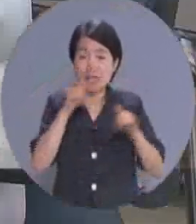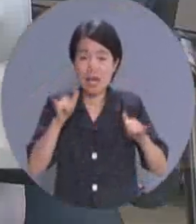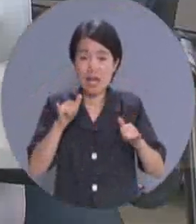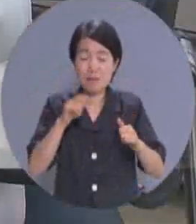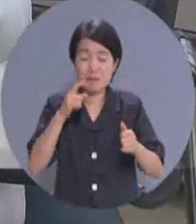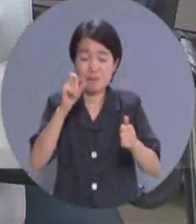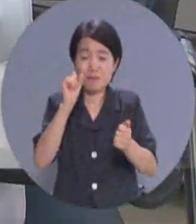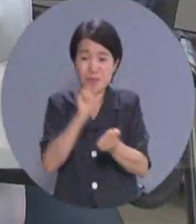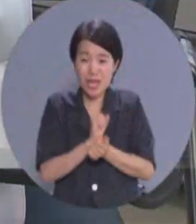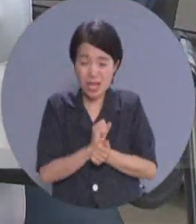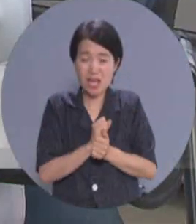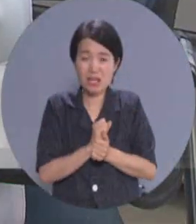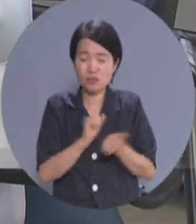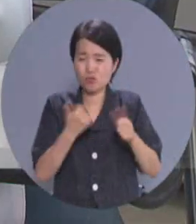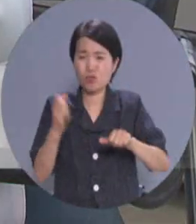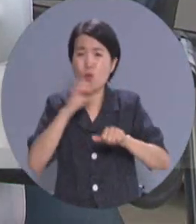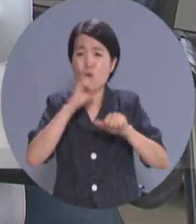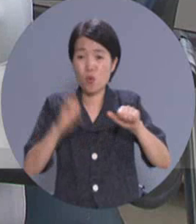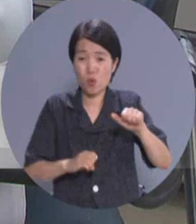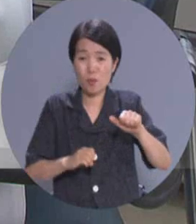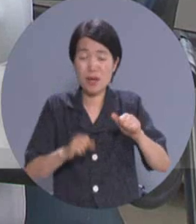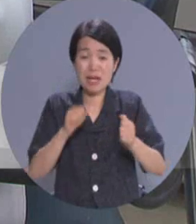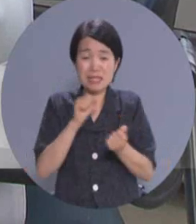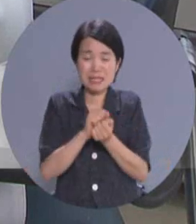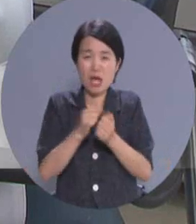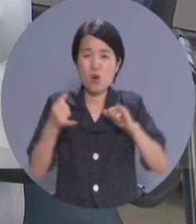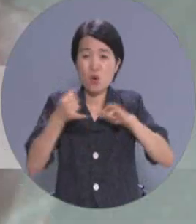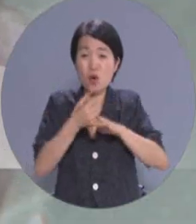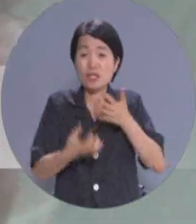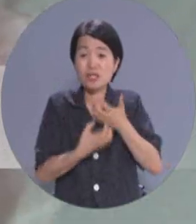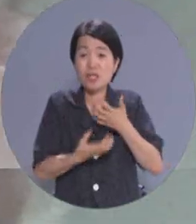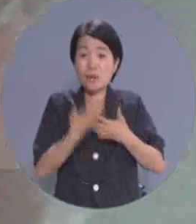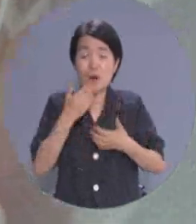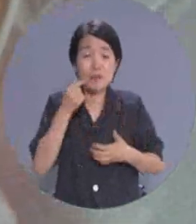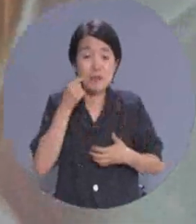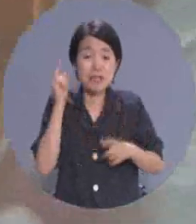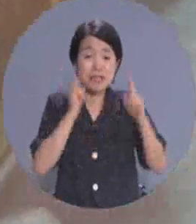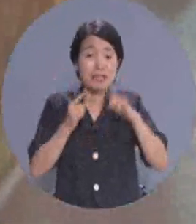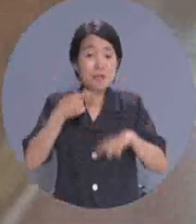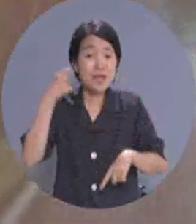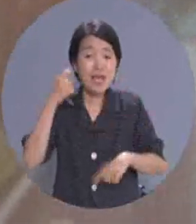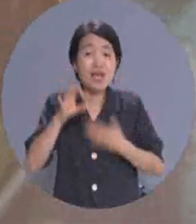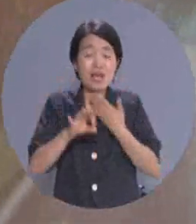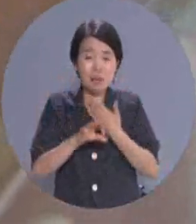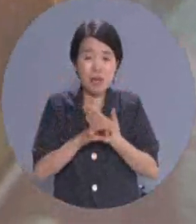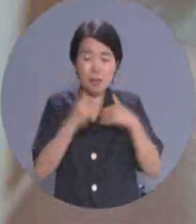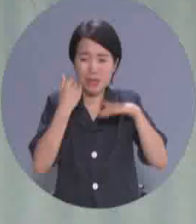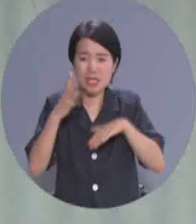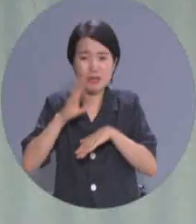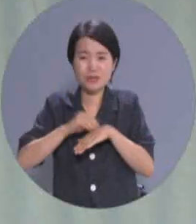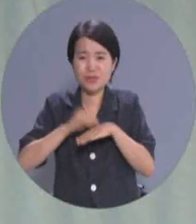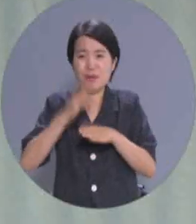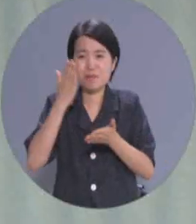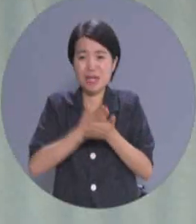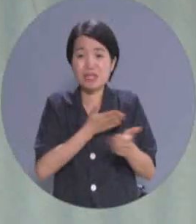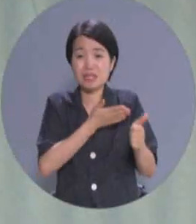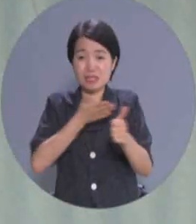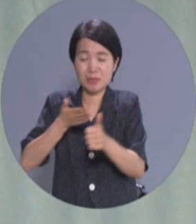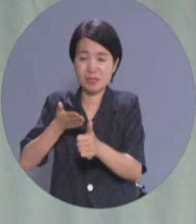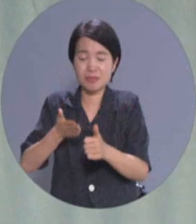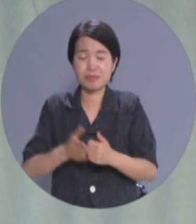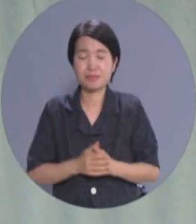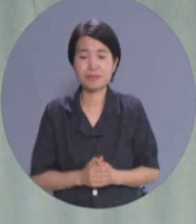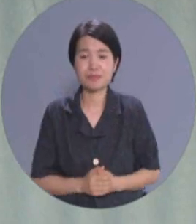치명률이 50%에 달한다며 어폐류를 익혀 먹고 피부의 상처가 있는 경우에는 바닷물에 접촉하지 말아야